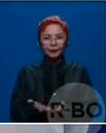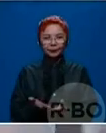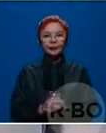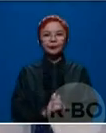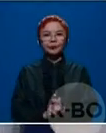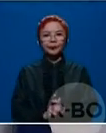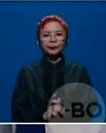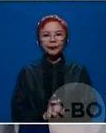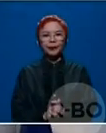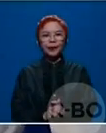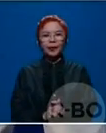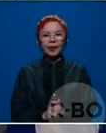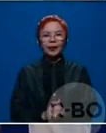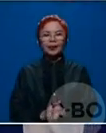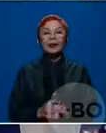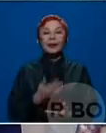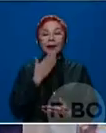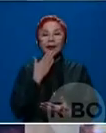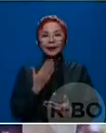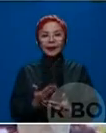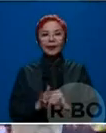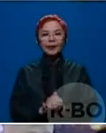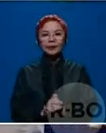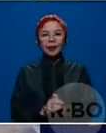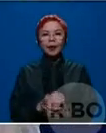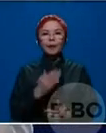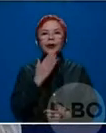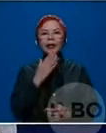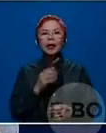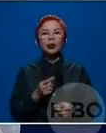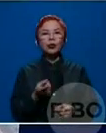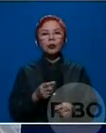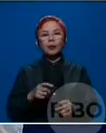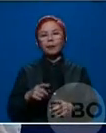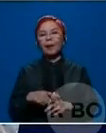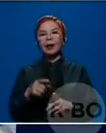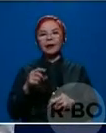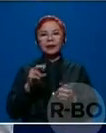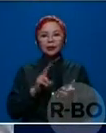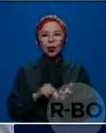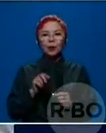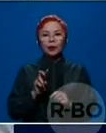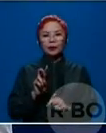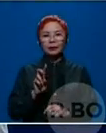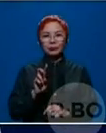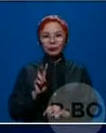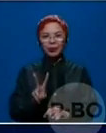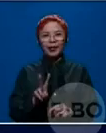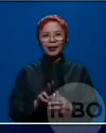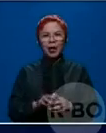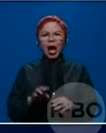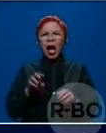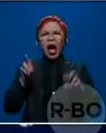paslon 1 Terima kasih pertanyaannya untuk Pak Jarot angka 10% itu dari